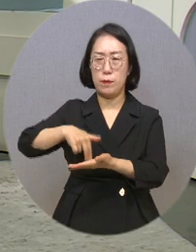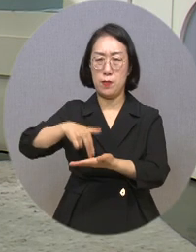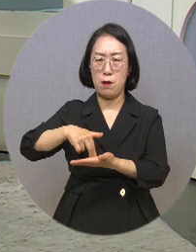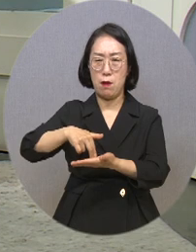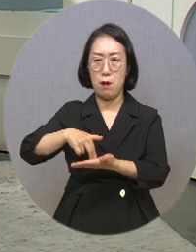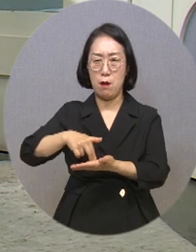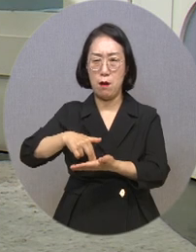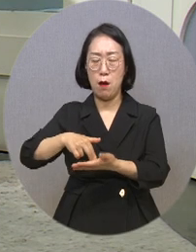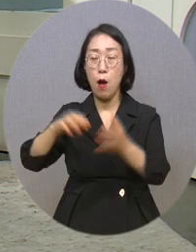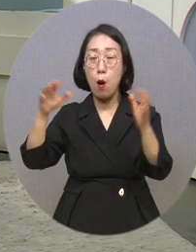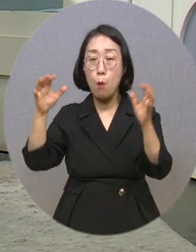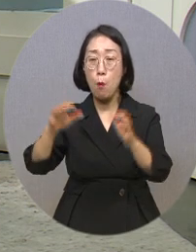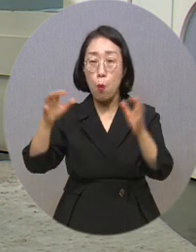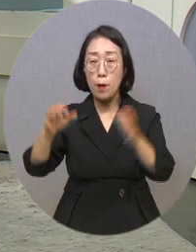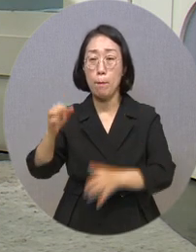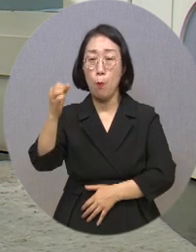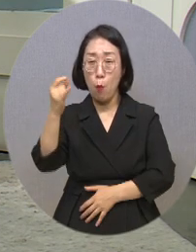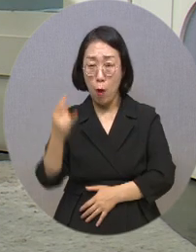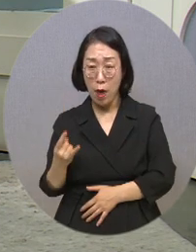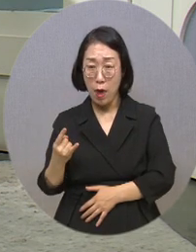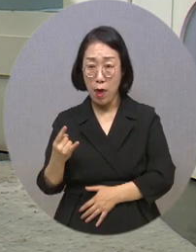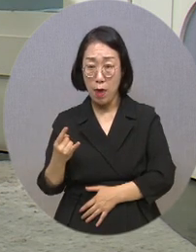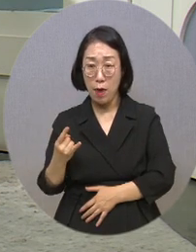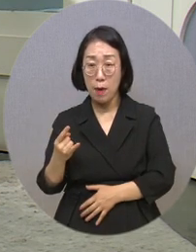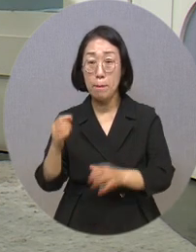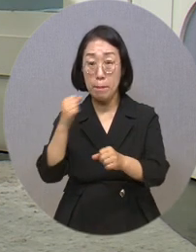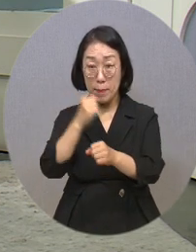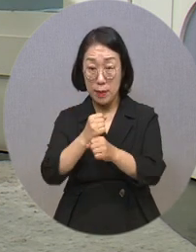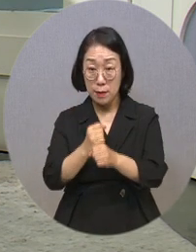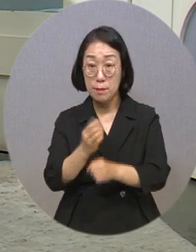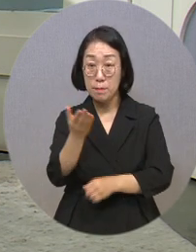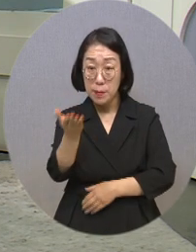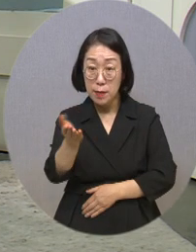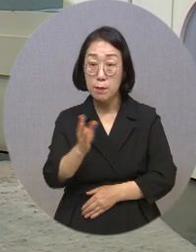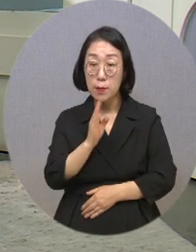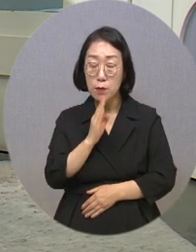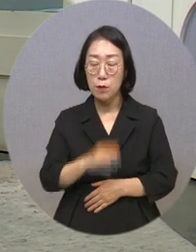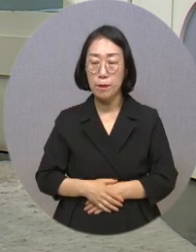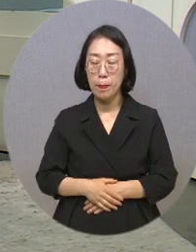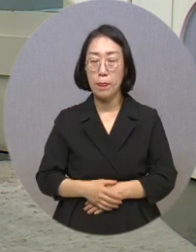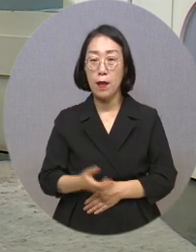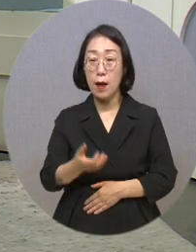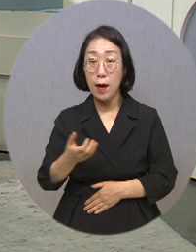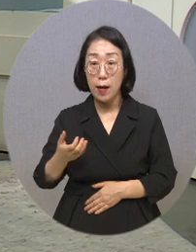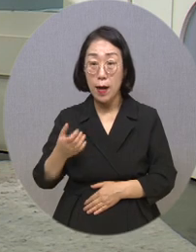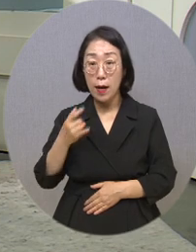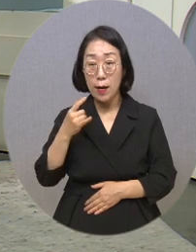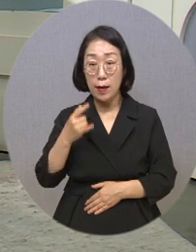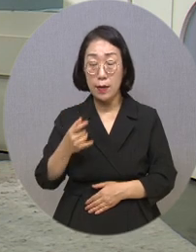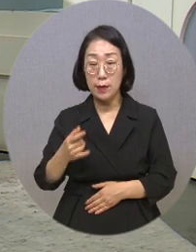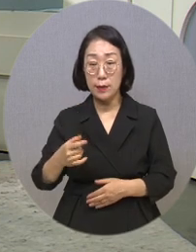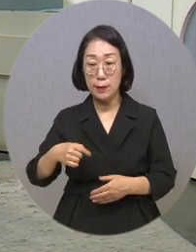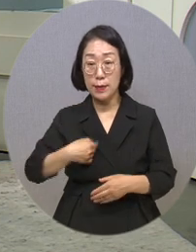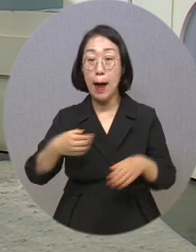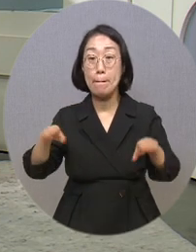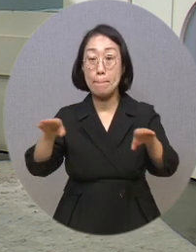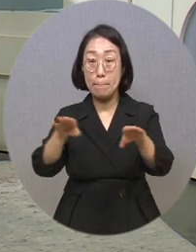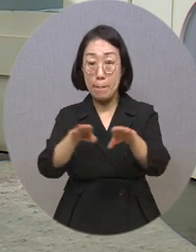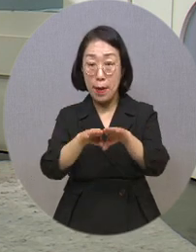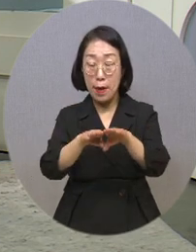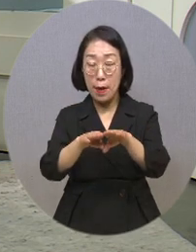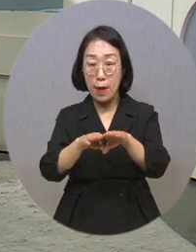부모 모임회를 조직했다고 처음에. 그거는 이제 아까 자폐아 부모회를 말씀하신 것 같은데요.